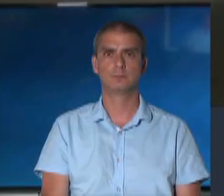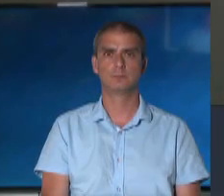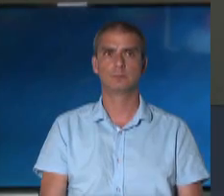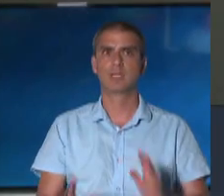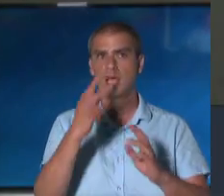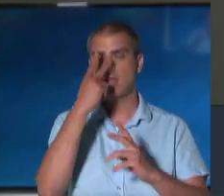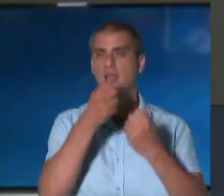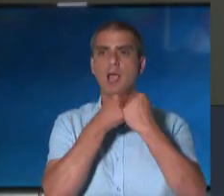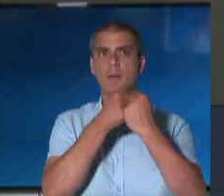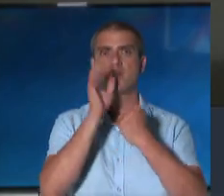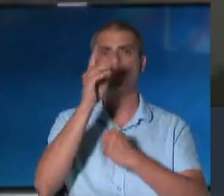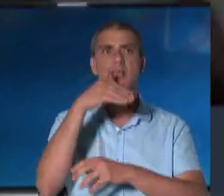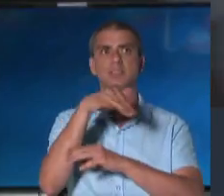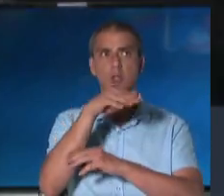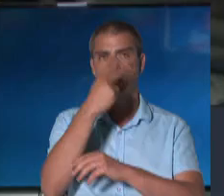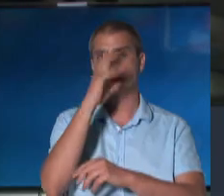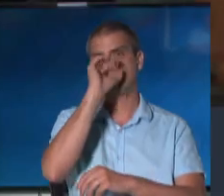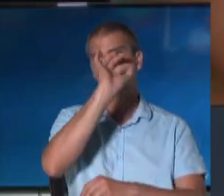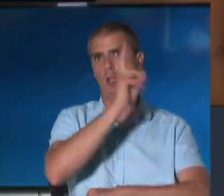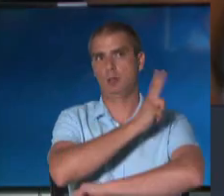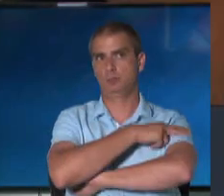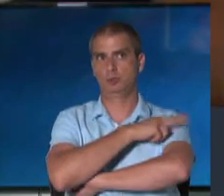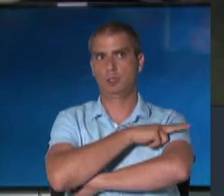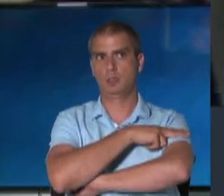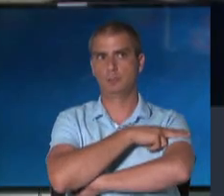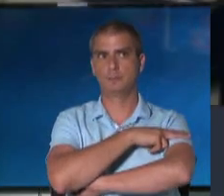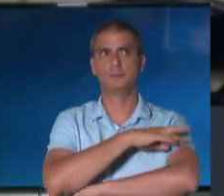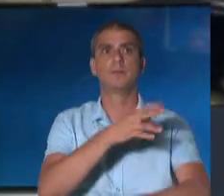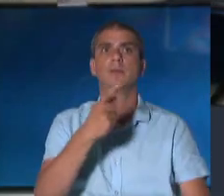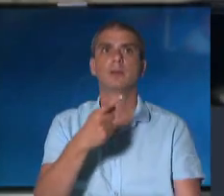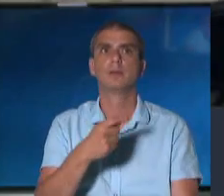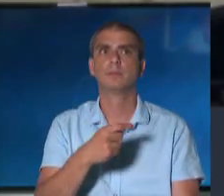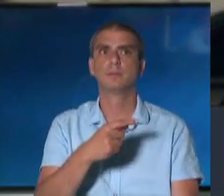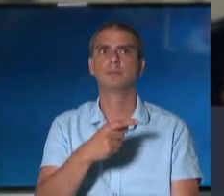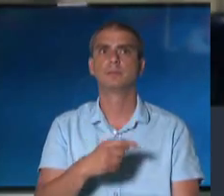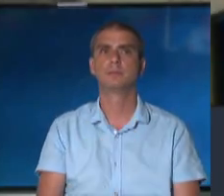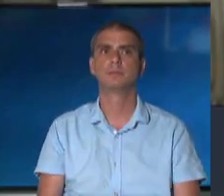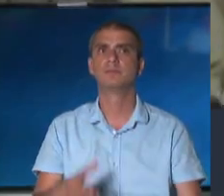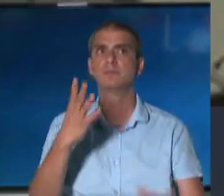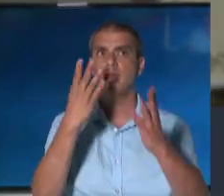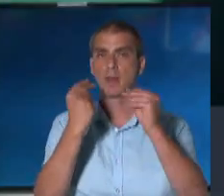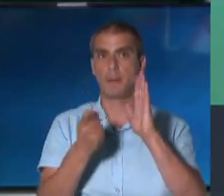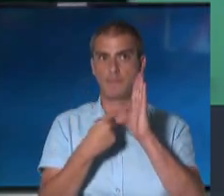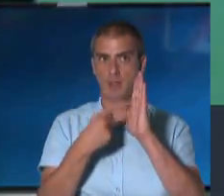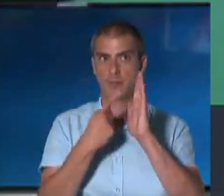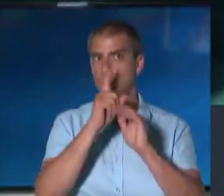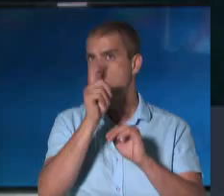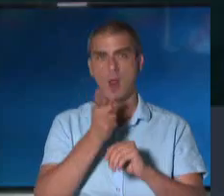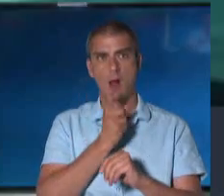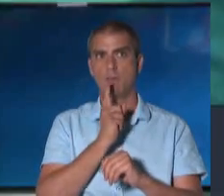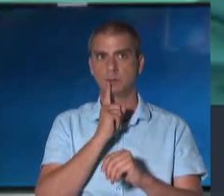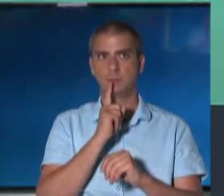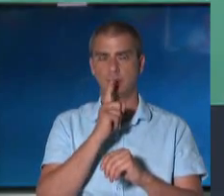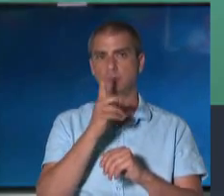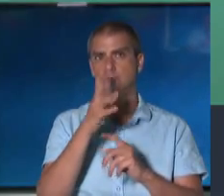כך נראה המאבק בזנות מעיניה של משטרת ישראל. בואי תלכי עם השוטרת, חבל על הזמן. הרבה מאוד פעמים, ואולי לא מספיק,